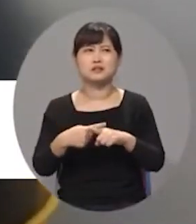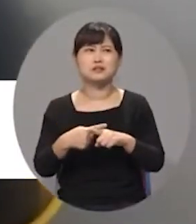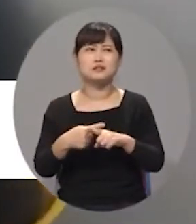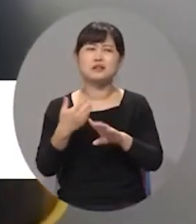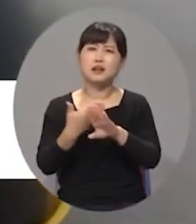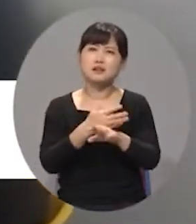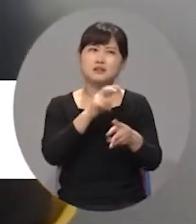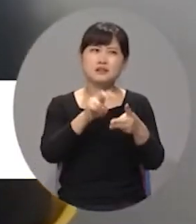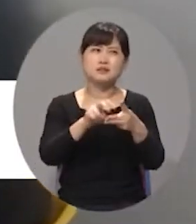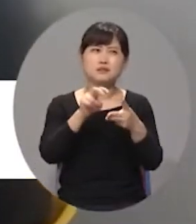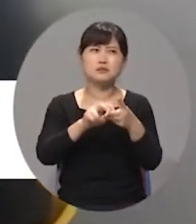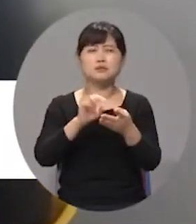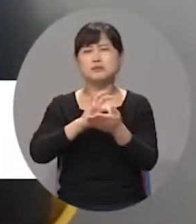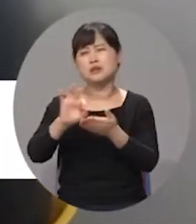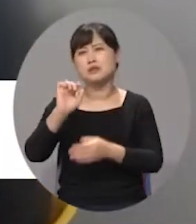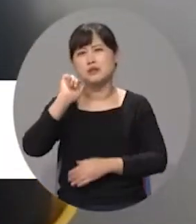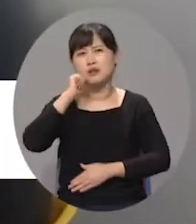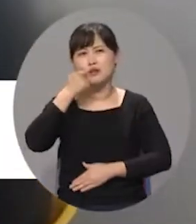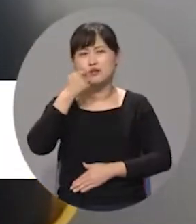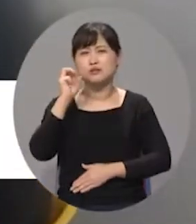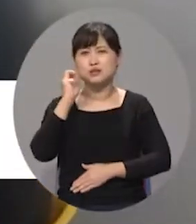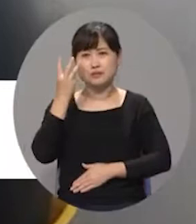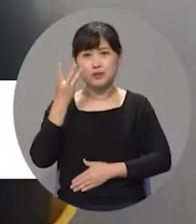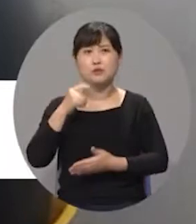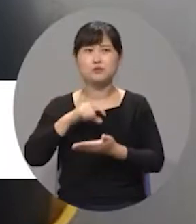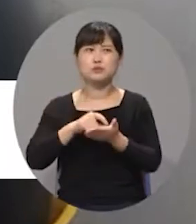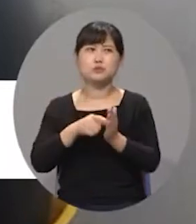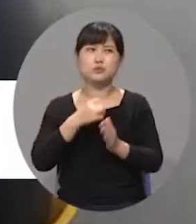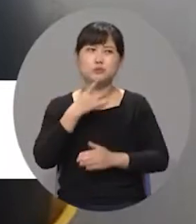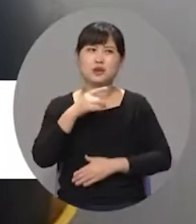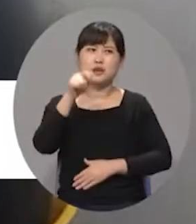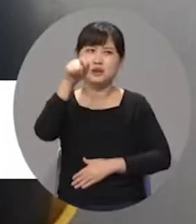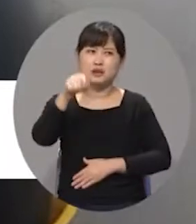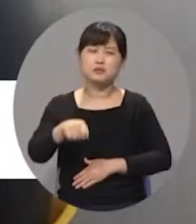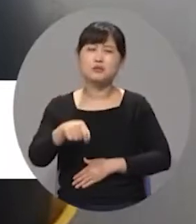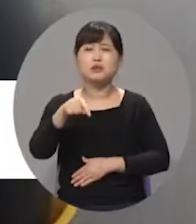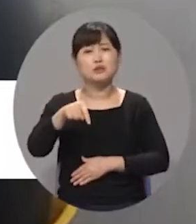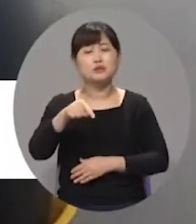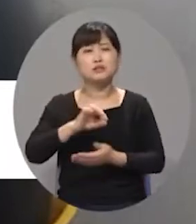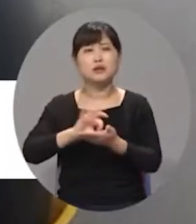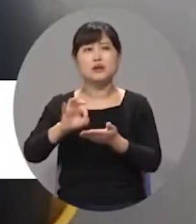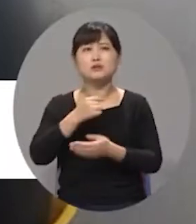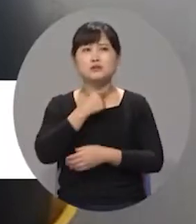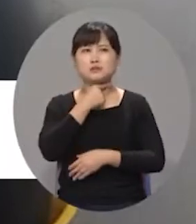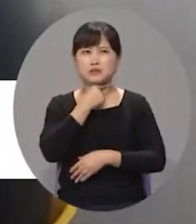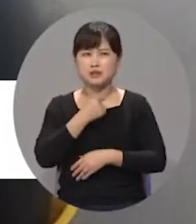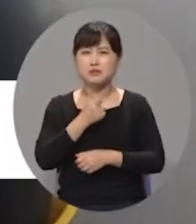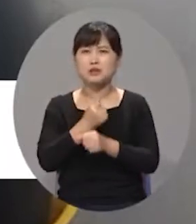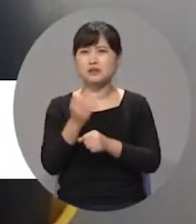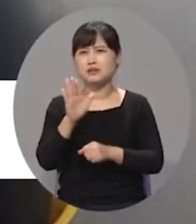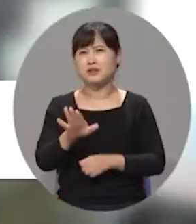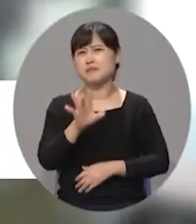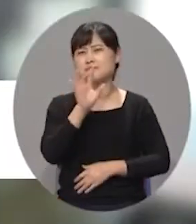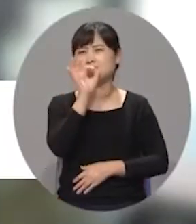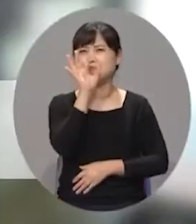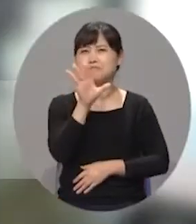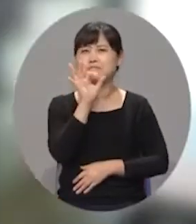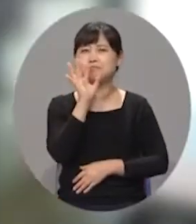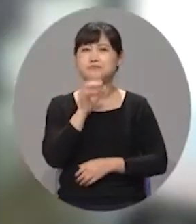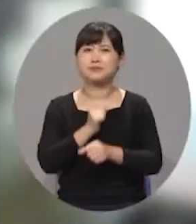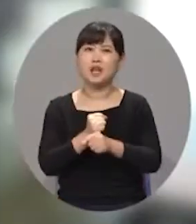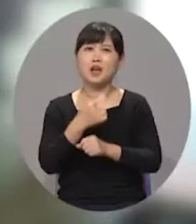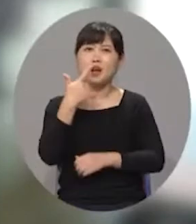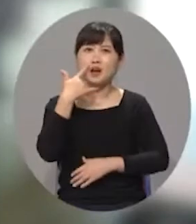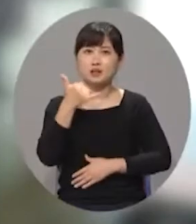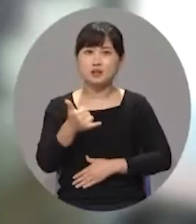사회센터에서도 사용을 할 수가 없고 3개월 정도만 이 카드를 어디 사용하고 싶다 그랬더니 안 된대요.